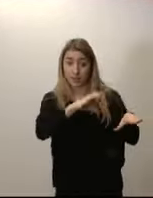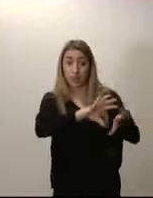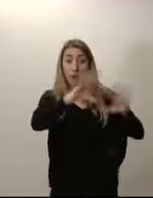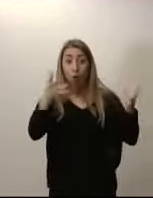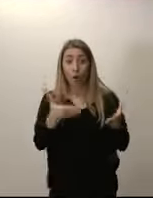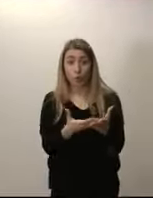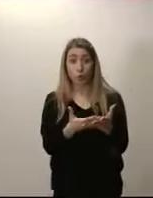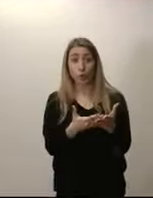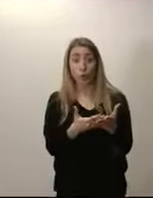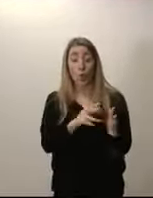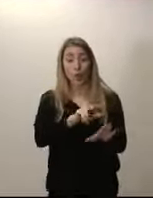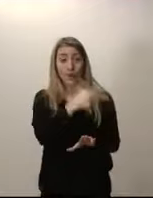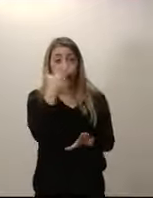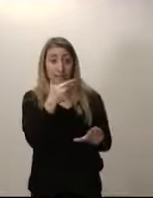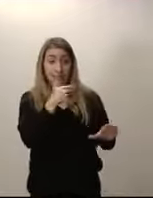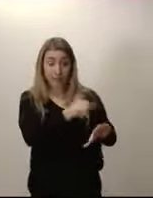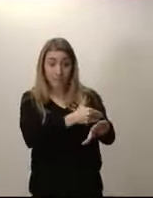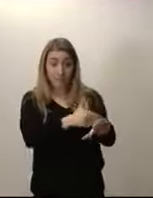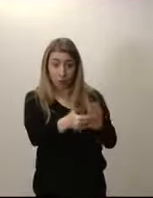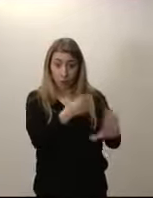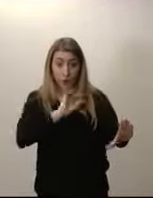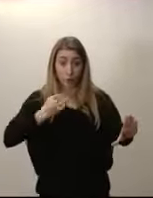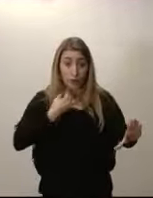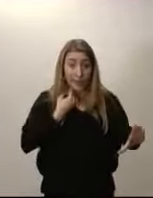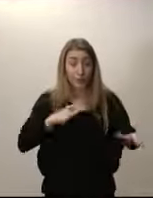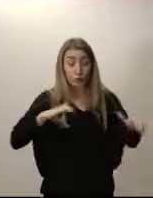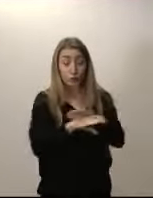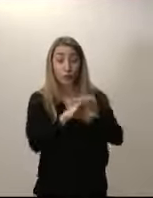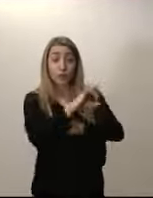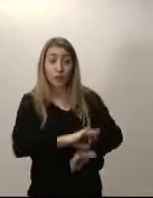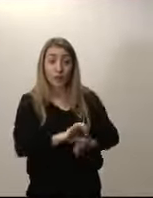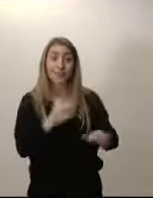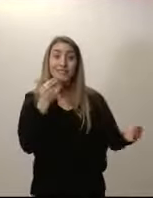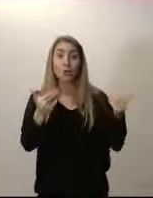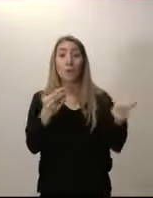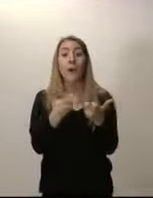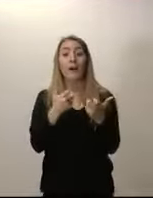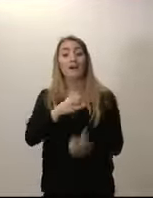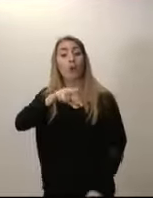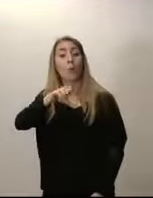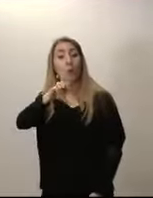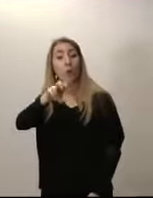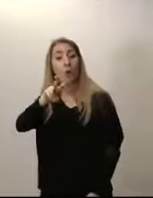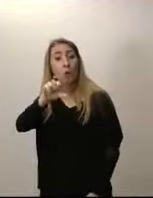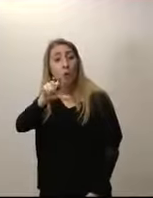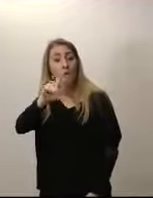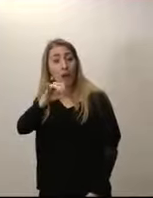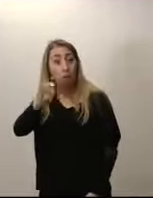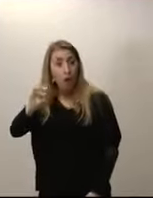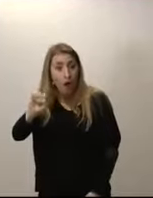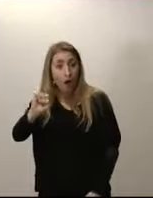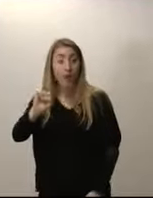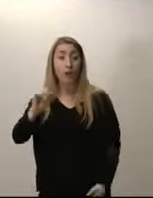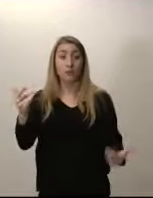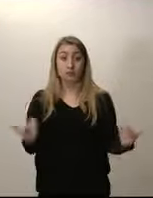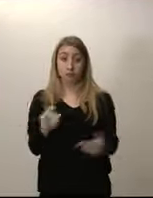d'euros d'endettement sans possibilité de subvention. Et puis, allez voir à Levallois-Perret. Si la situation de Thionville est si catastrophique, mais que dire alors